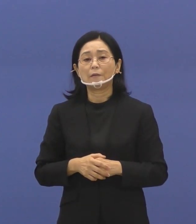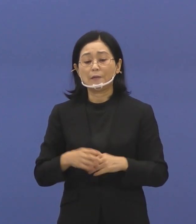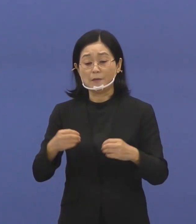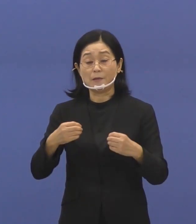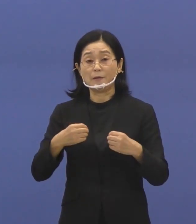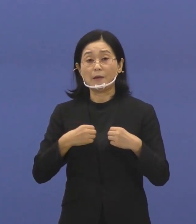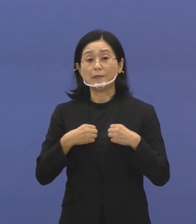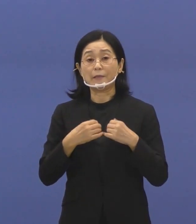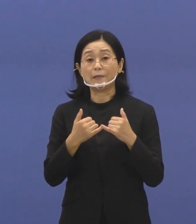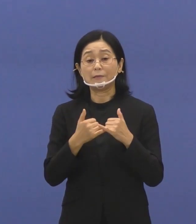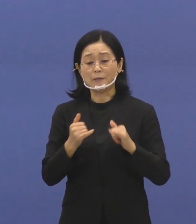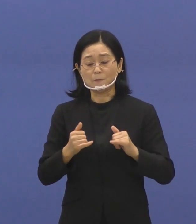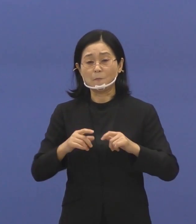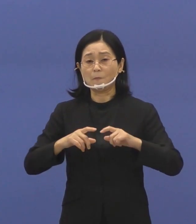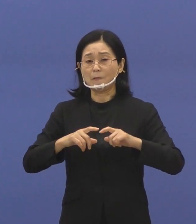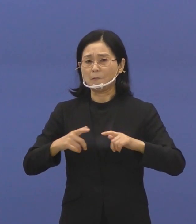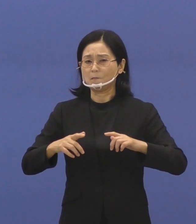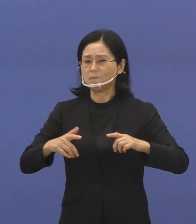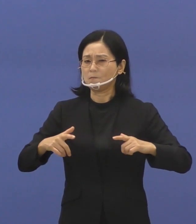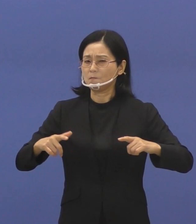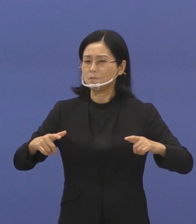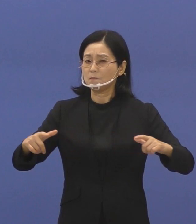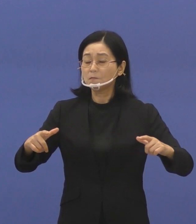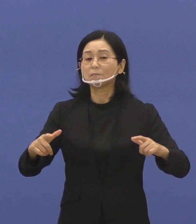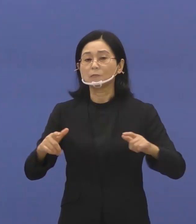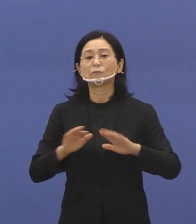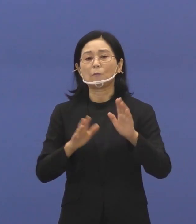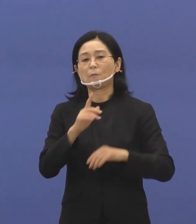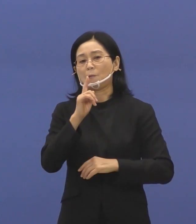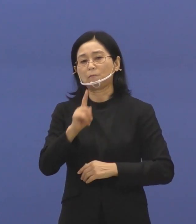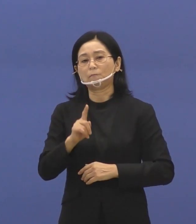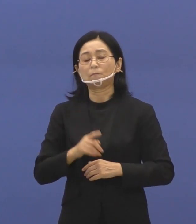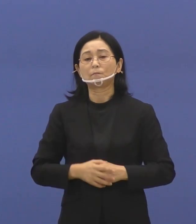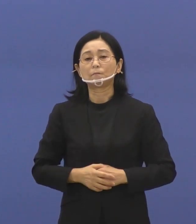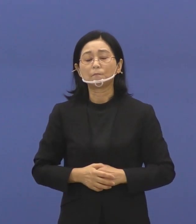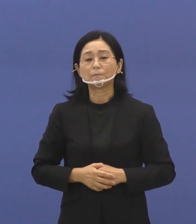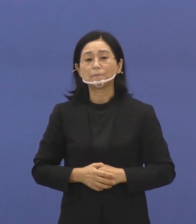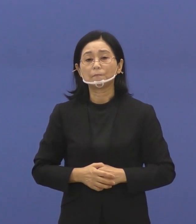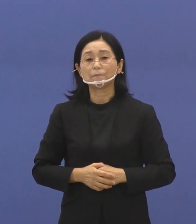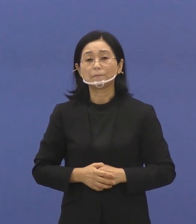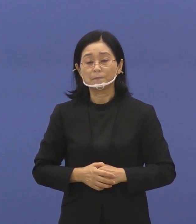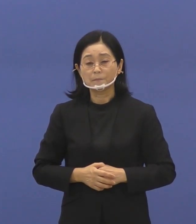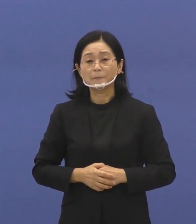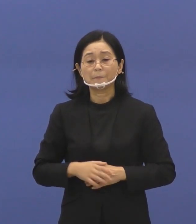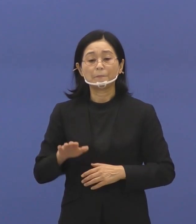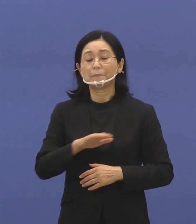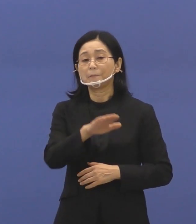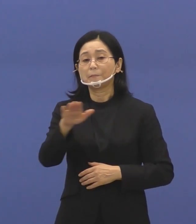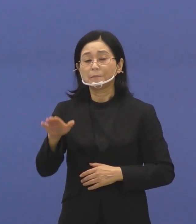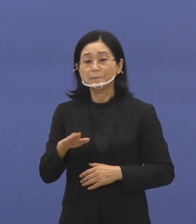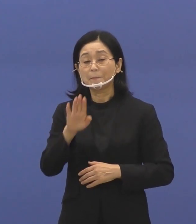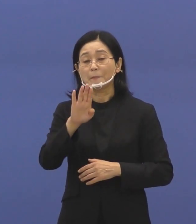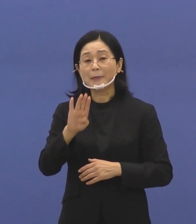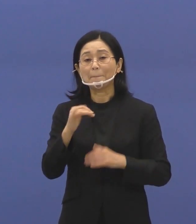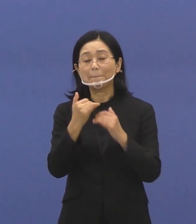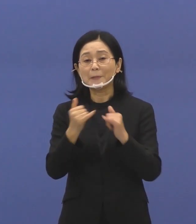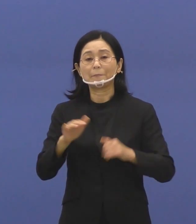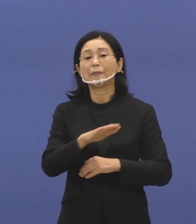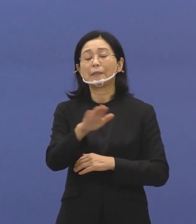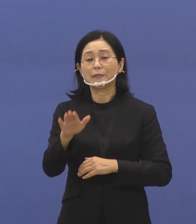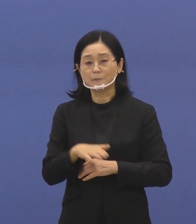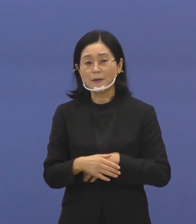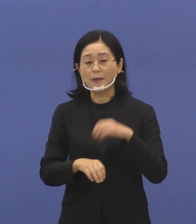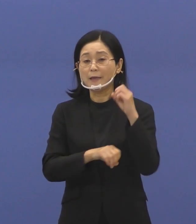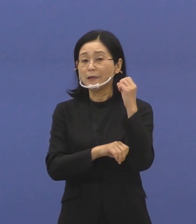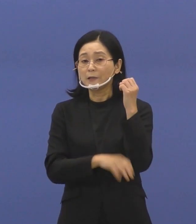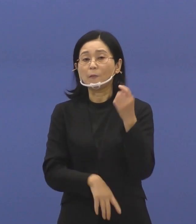染のこの拡大という傾向でありますので、まずは県民の皆さんにはこの基本